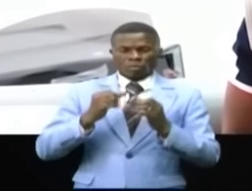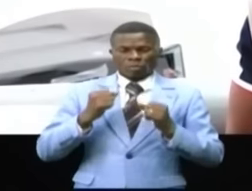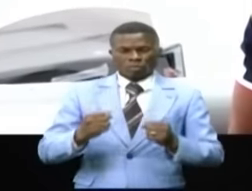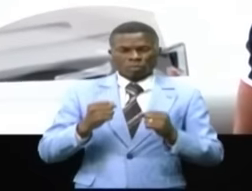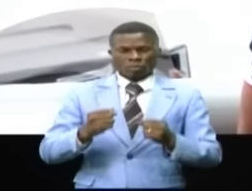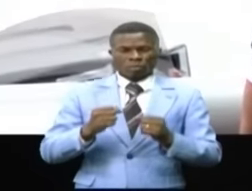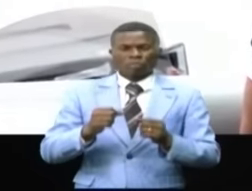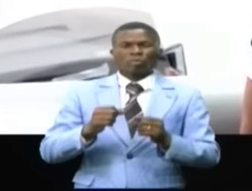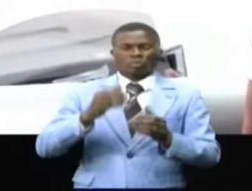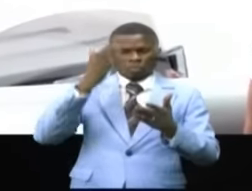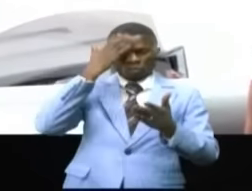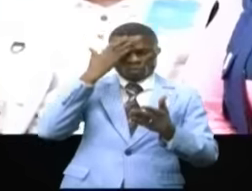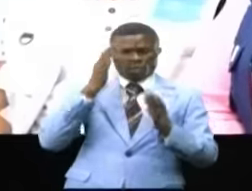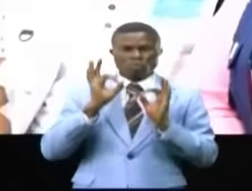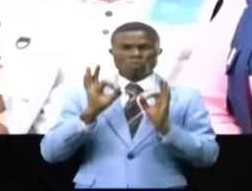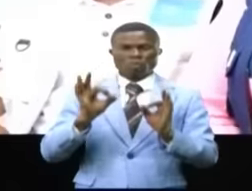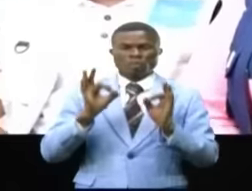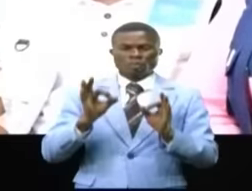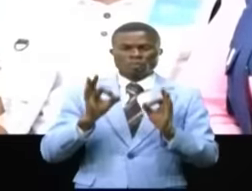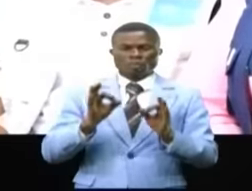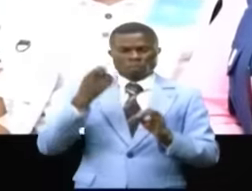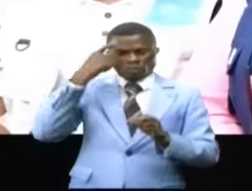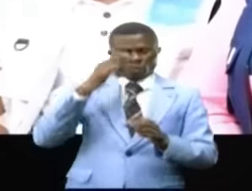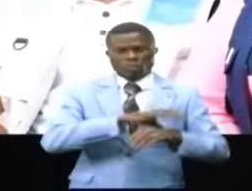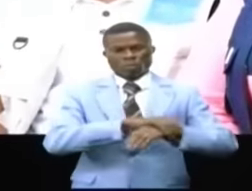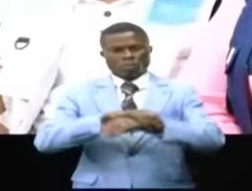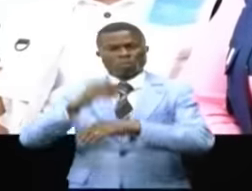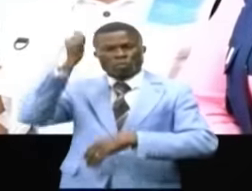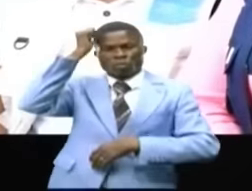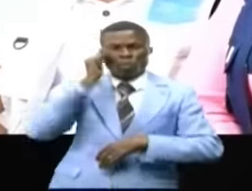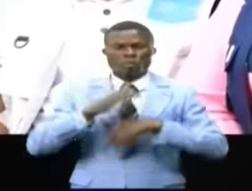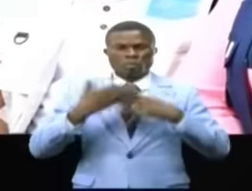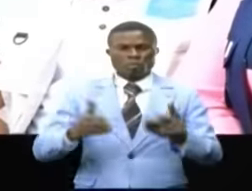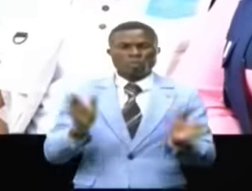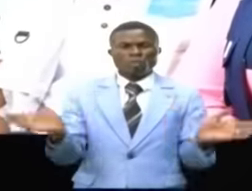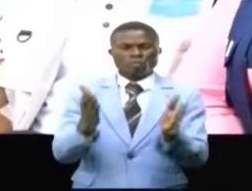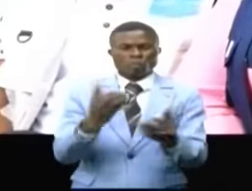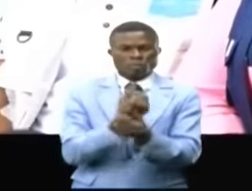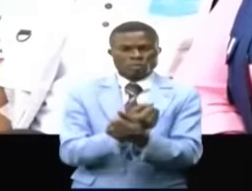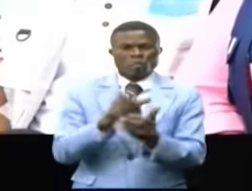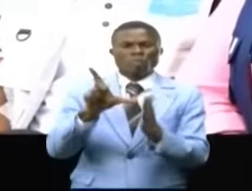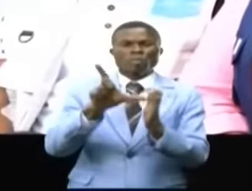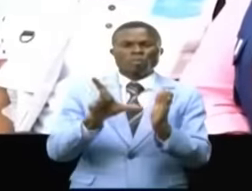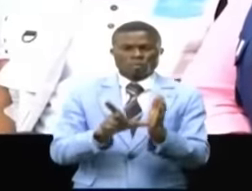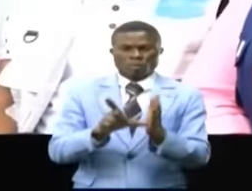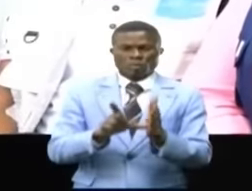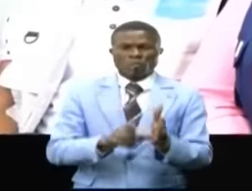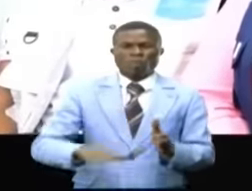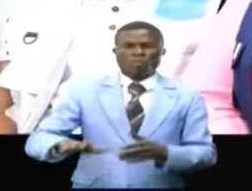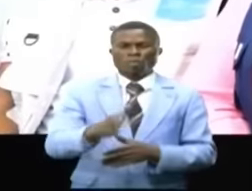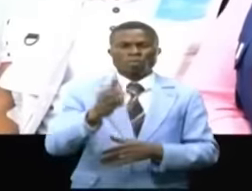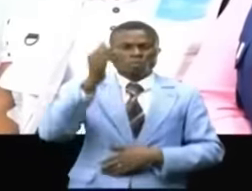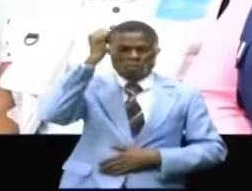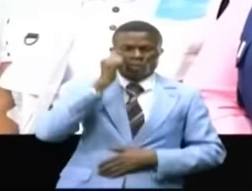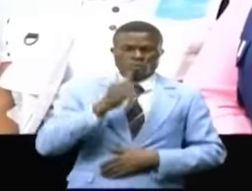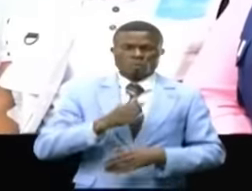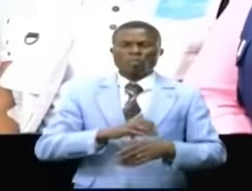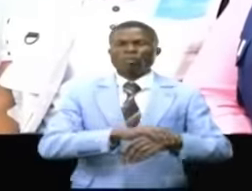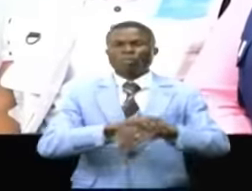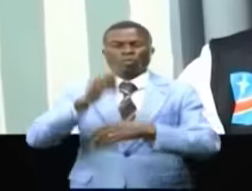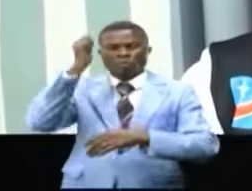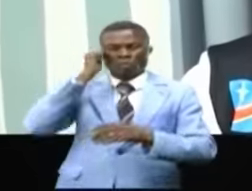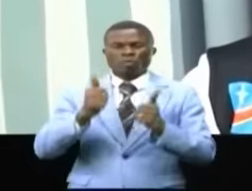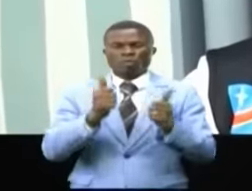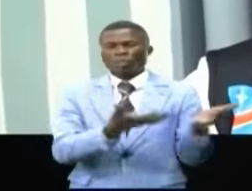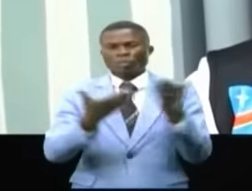les connaissances appropriées. Sylvie Berimba Nobalumé les a exhortés au respect des règles de navigation pour une meilleure conduite de ces